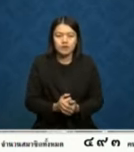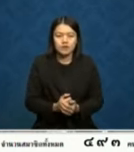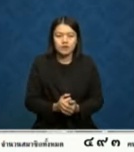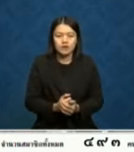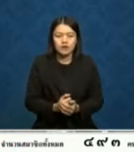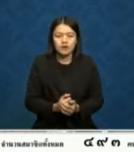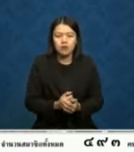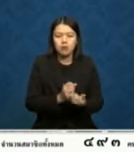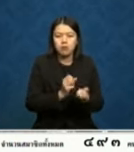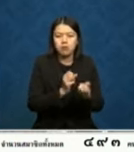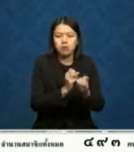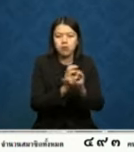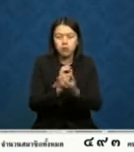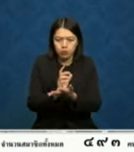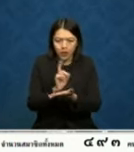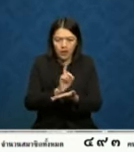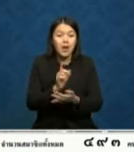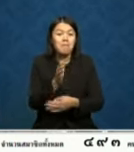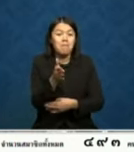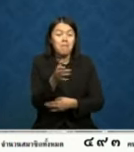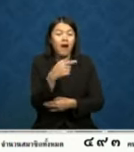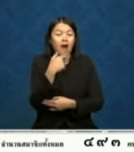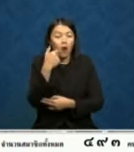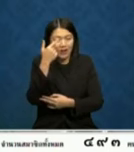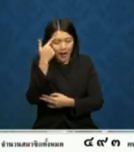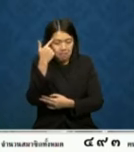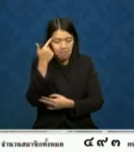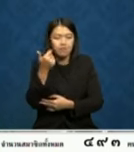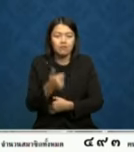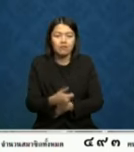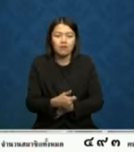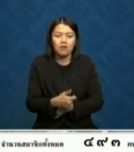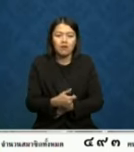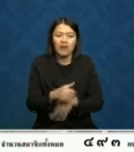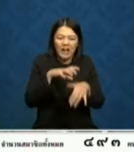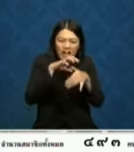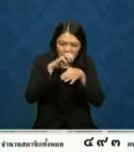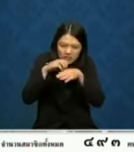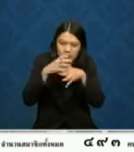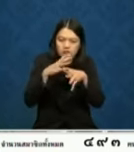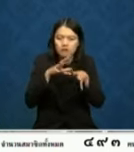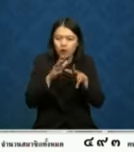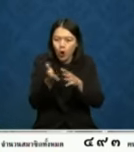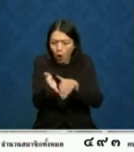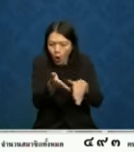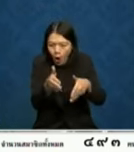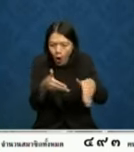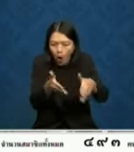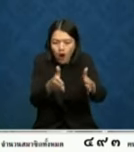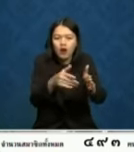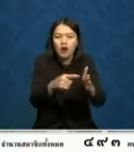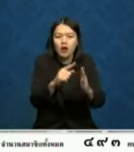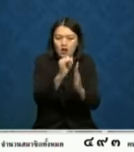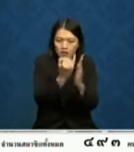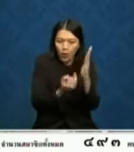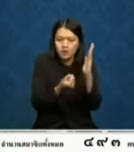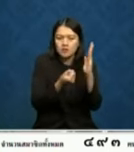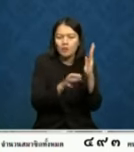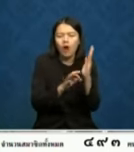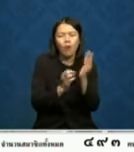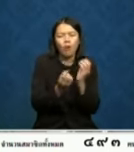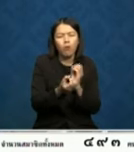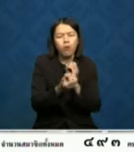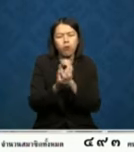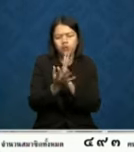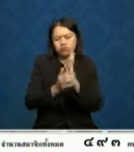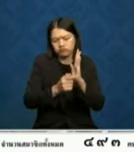กินปลาในแหล่งน้ำธรรมชาติครองทุกสายแหล่งน้ำอ่าแนวชายฝั่งตลอดทั้ง 19จังหวัดมีผลกระทบ